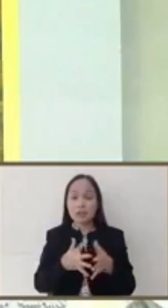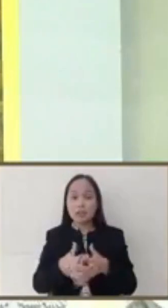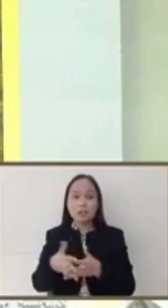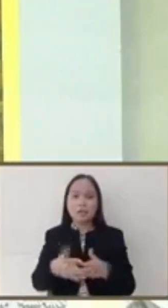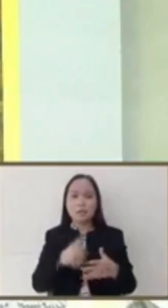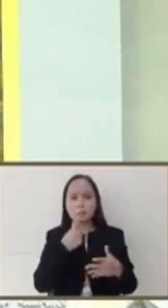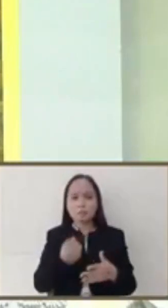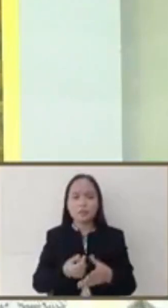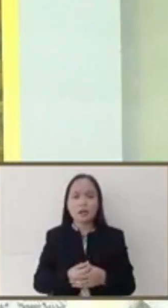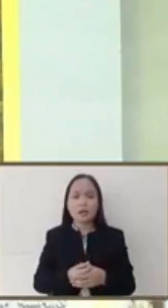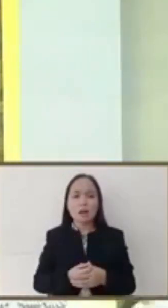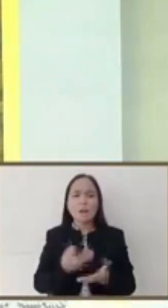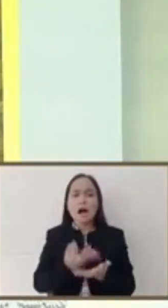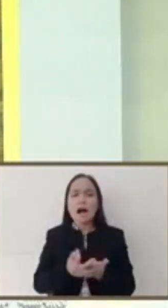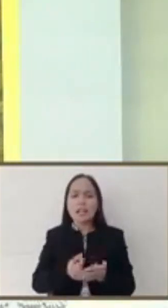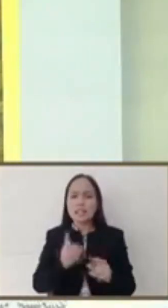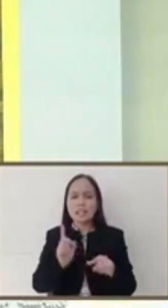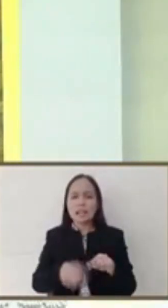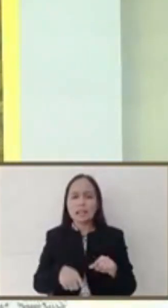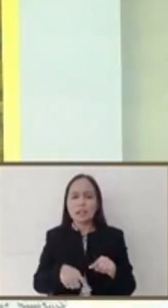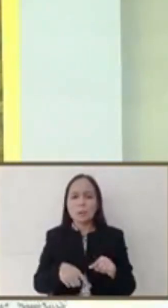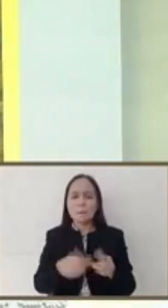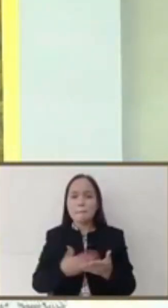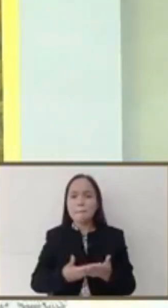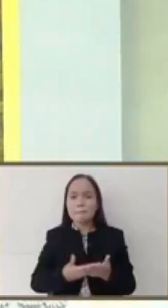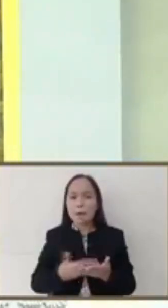Trump, he just don't know where to shop.